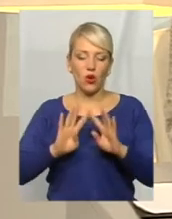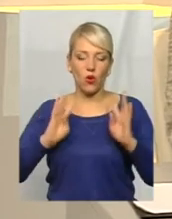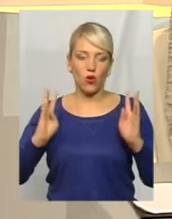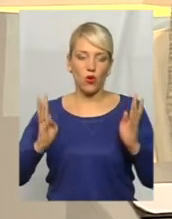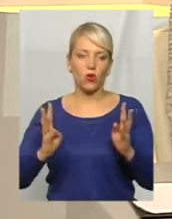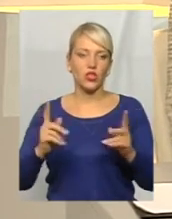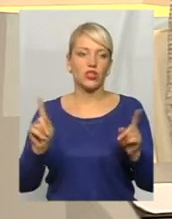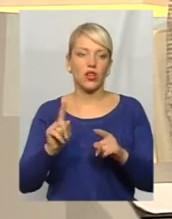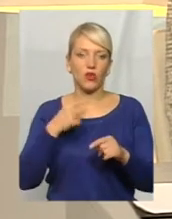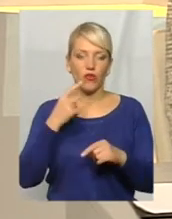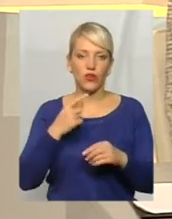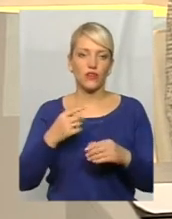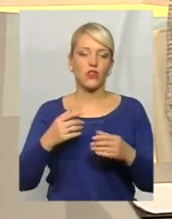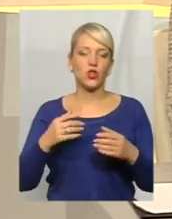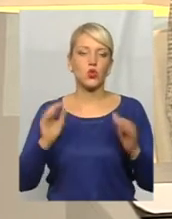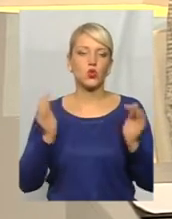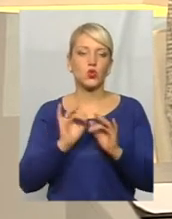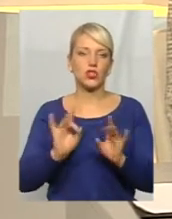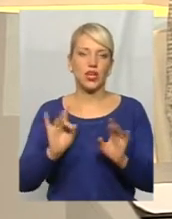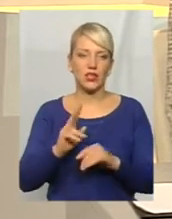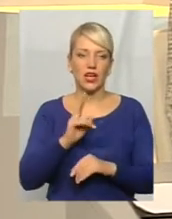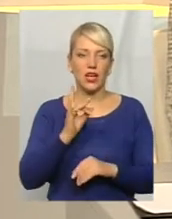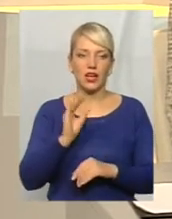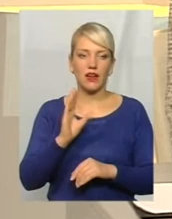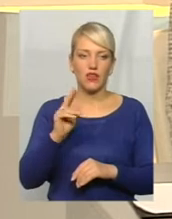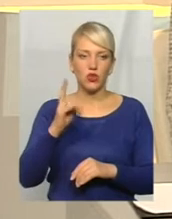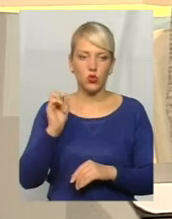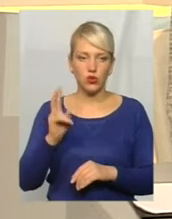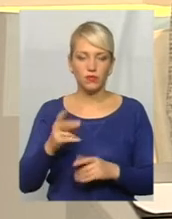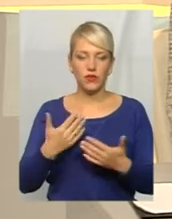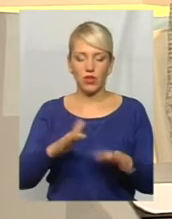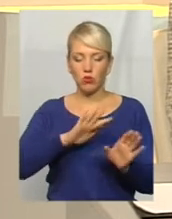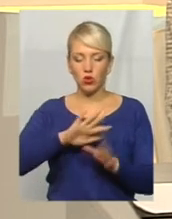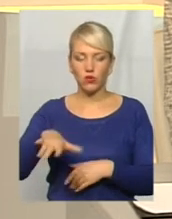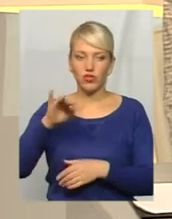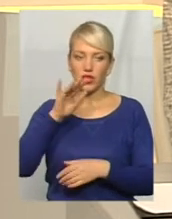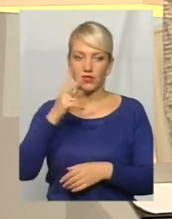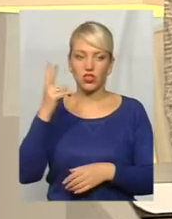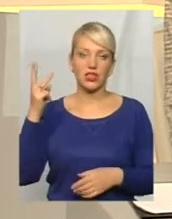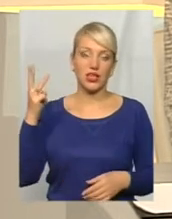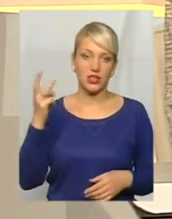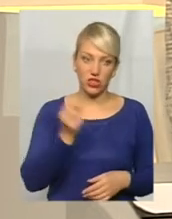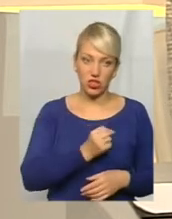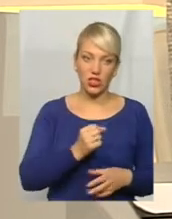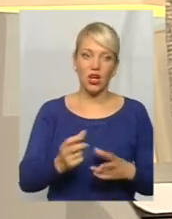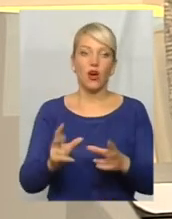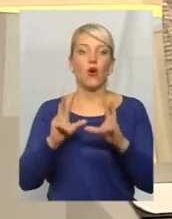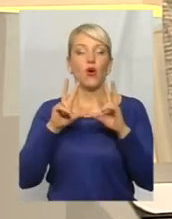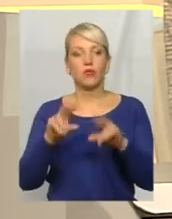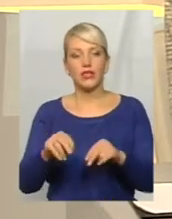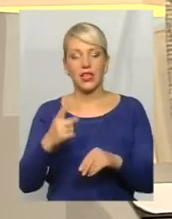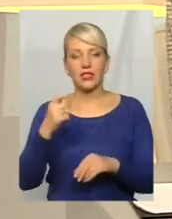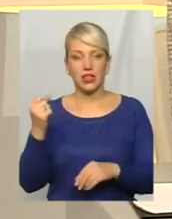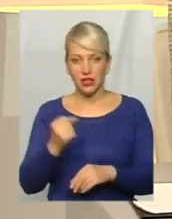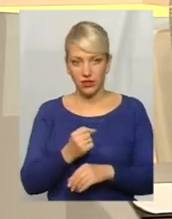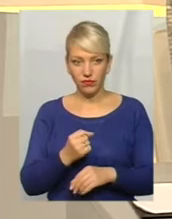яку в сюжеті говорив пан Кривенчук. Пройшов час, вже 3 тижні, обіцялися за